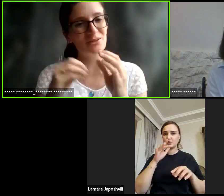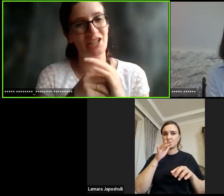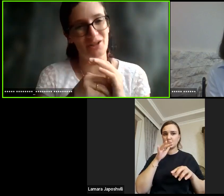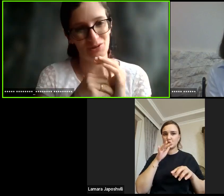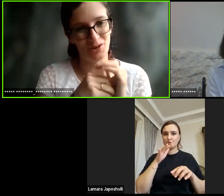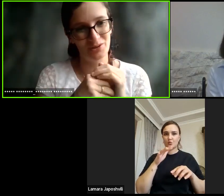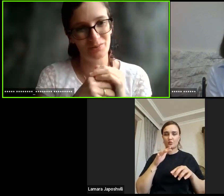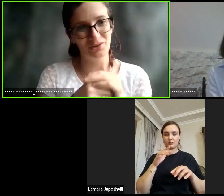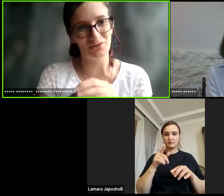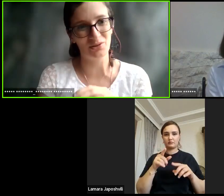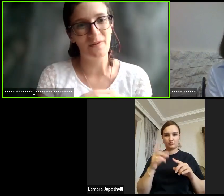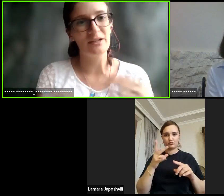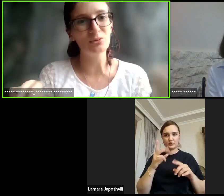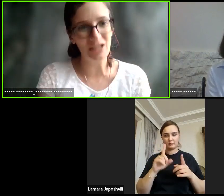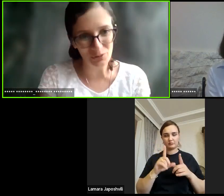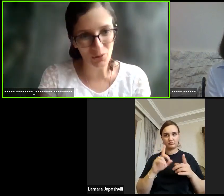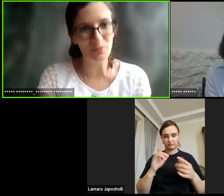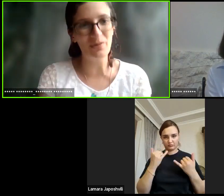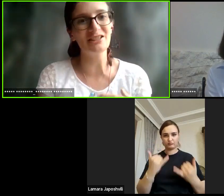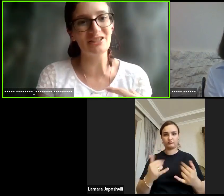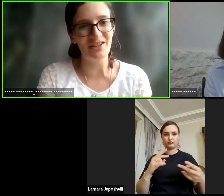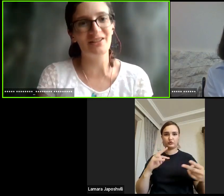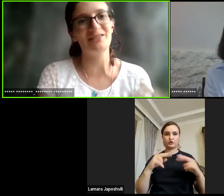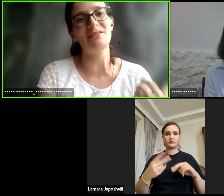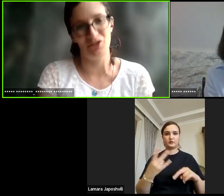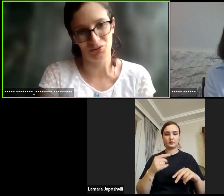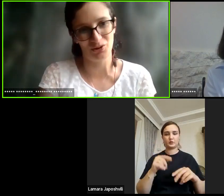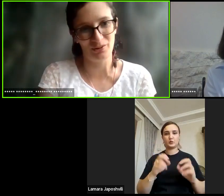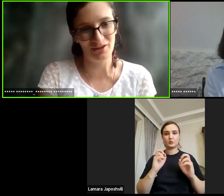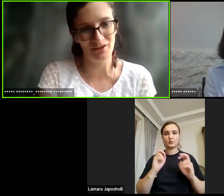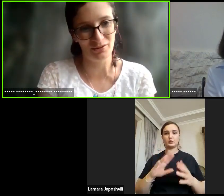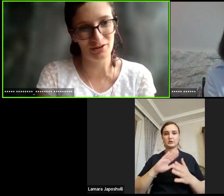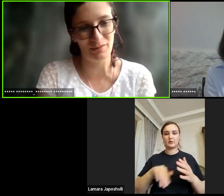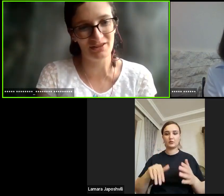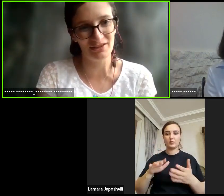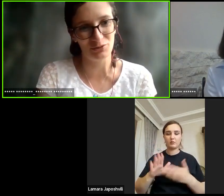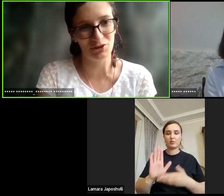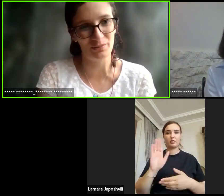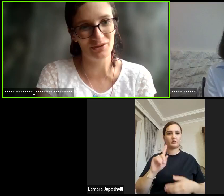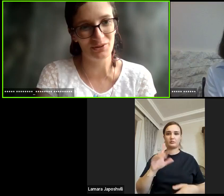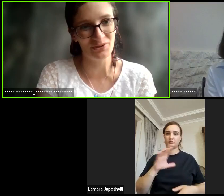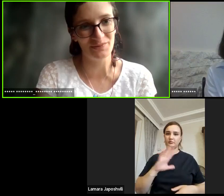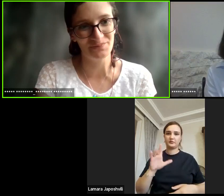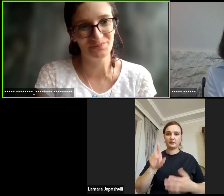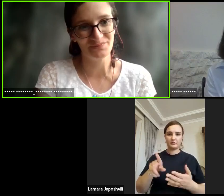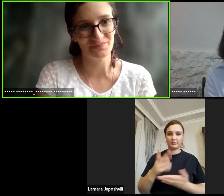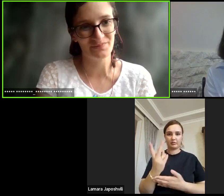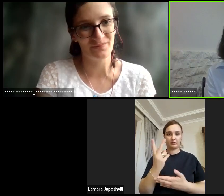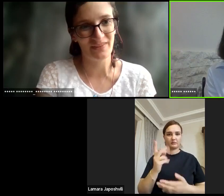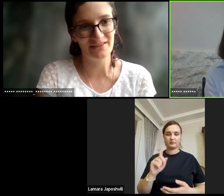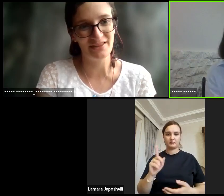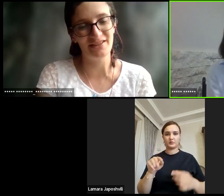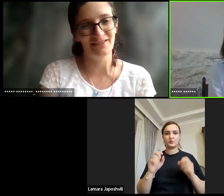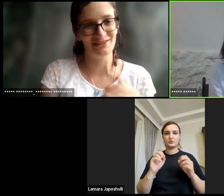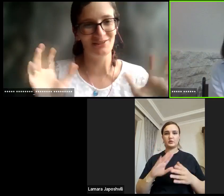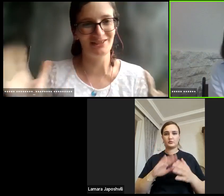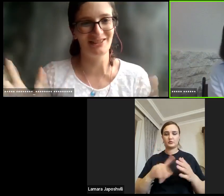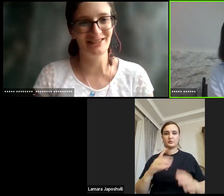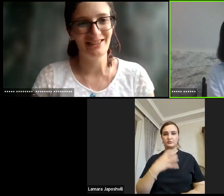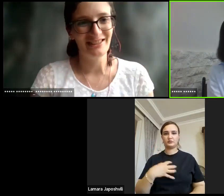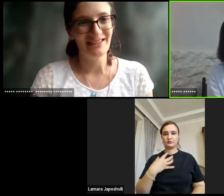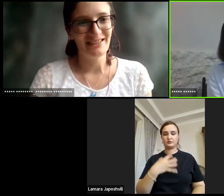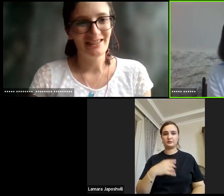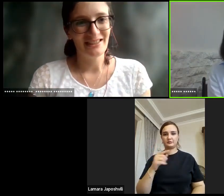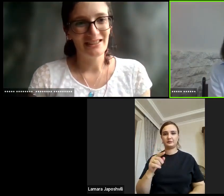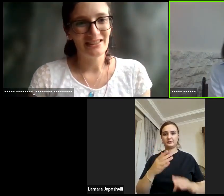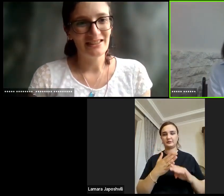შესაძლებლობა და ეს უნდა შევწოვოთ, იმიტომ რომ უსაფრთხოება არის ყველაზე მნიშვნელოვანი ჩვენთვის პაციენტთა მუშაობის დროს. ეს თავკები